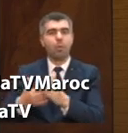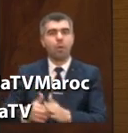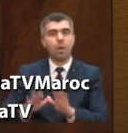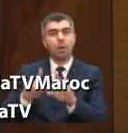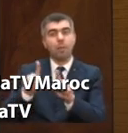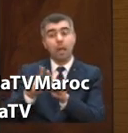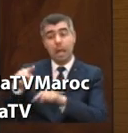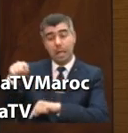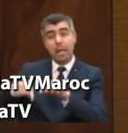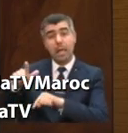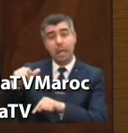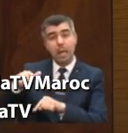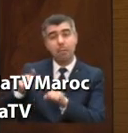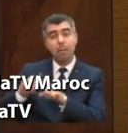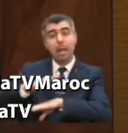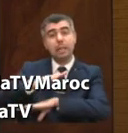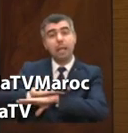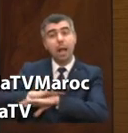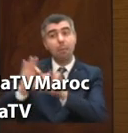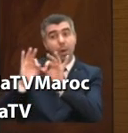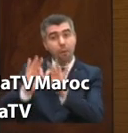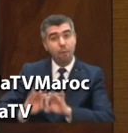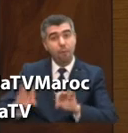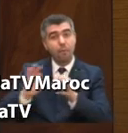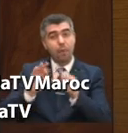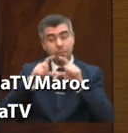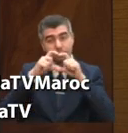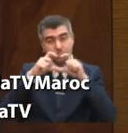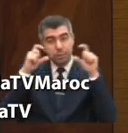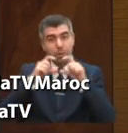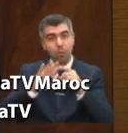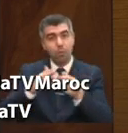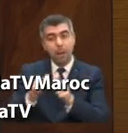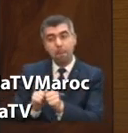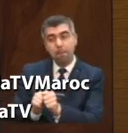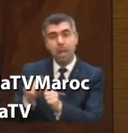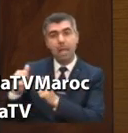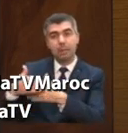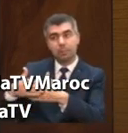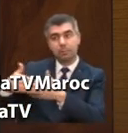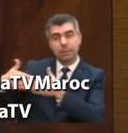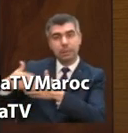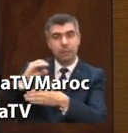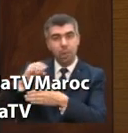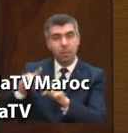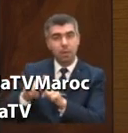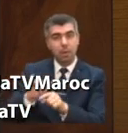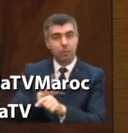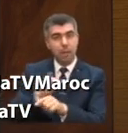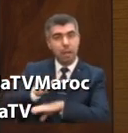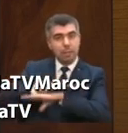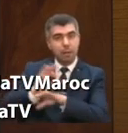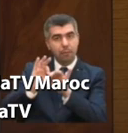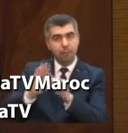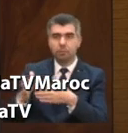الإغلاق المؤقت لبعض المؤسسات اللي ما كتحترمش شروط ديال الصحة والسلامة داخل داخل داخل أماكن العمل. وبالتالي هذا الموضوع